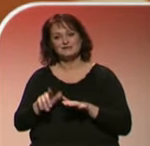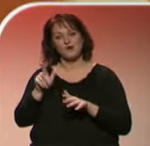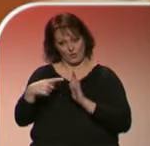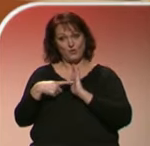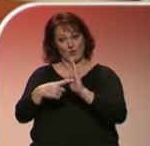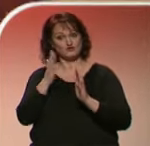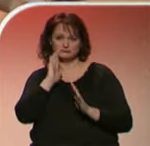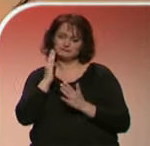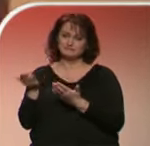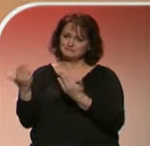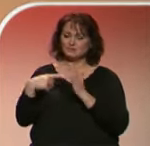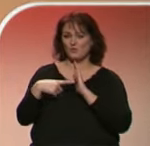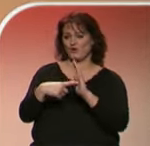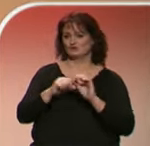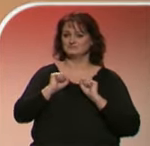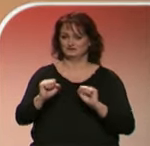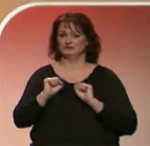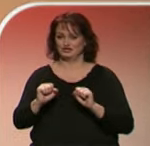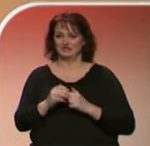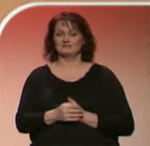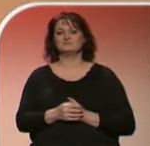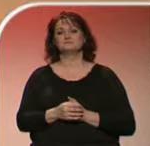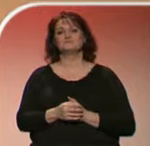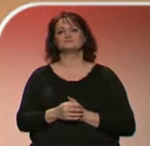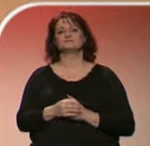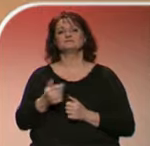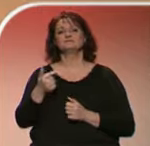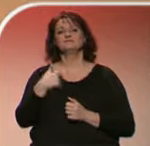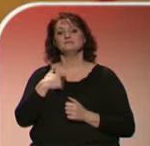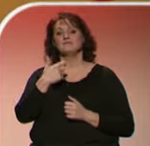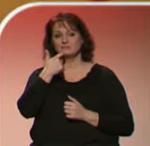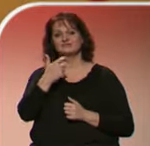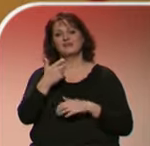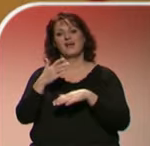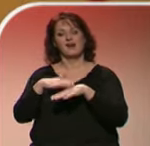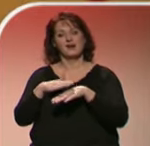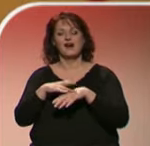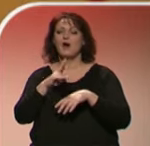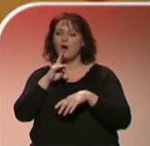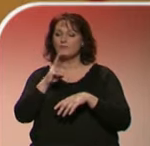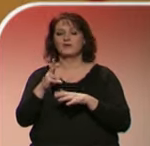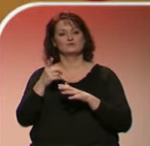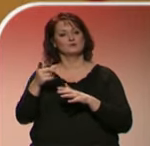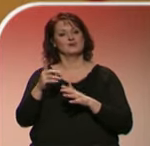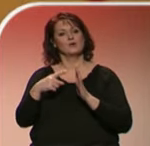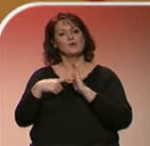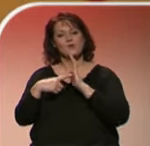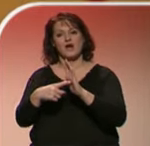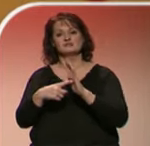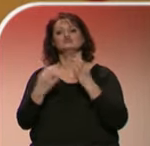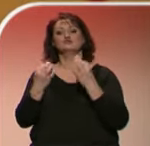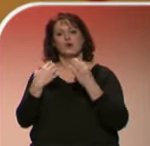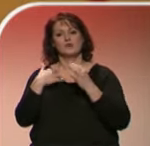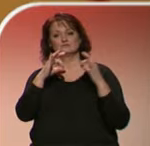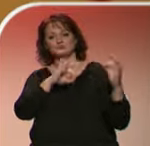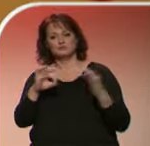nám předvedete něco, co my se vlastně na vašich lekcích děje. My vám teda, já bych ráda jenom řekla, že to je opravdu ukázka toho představení, které